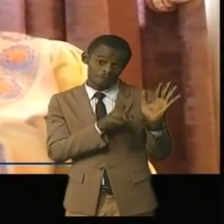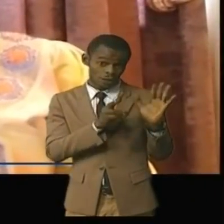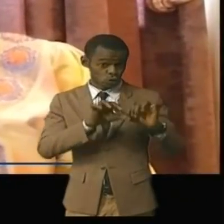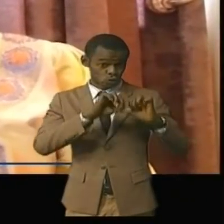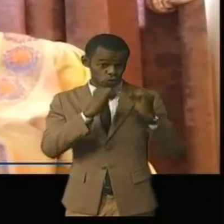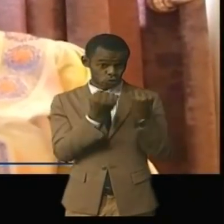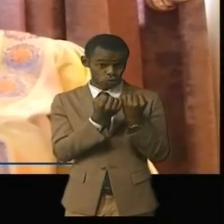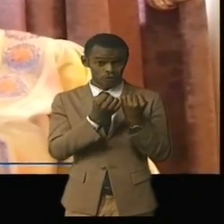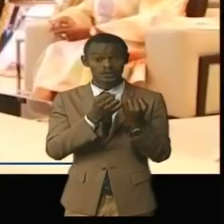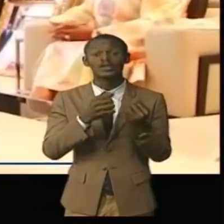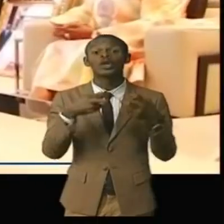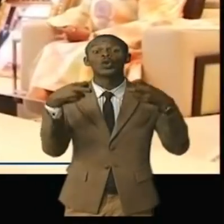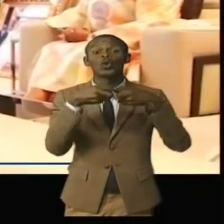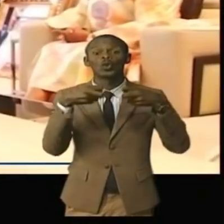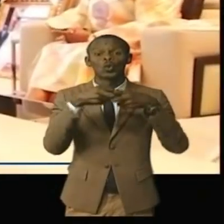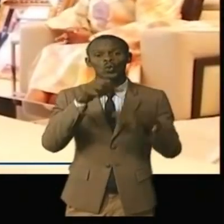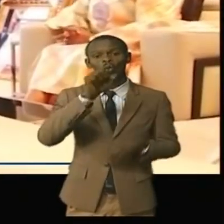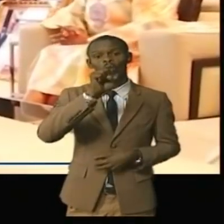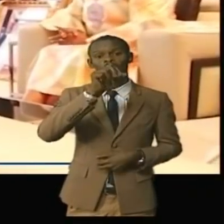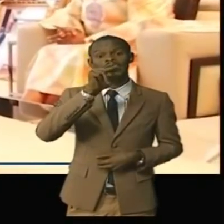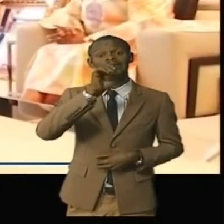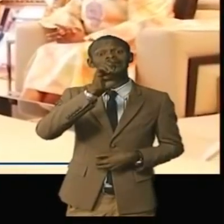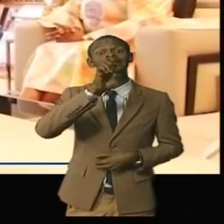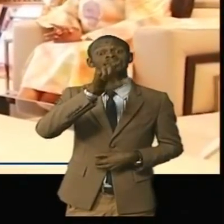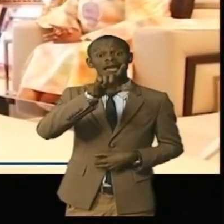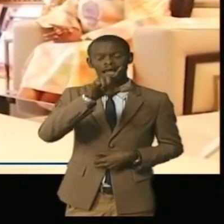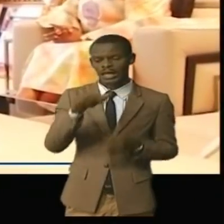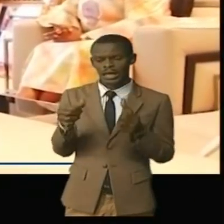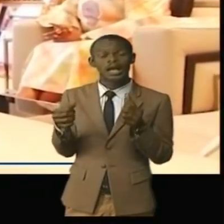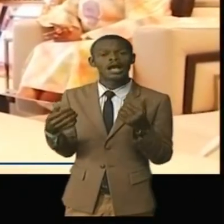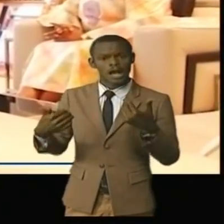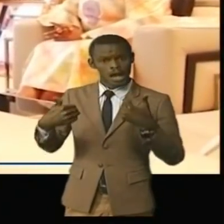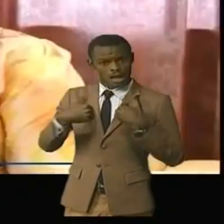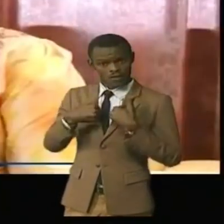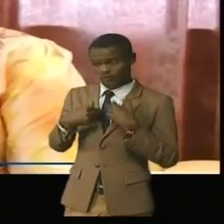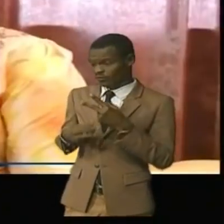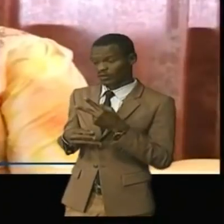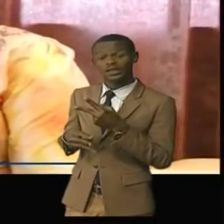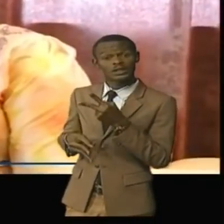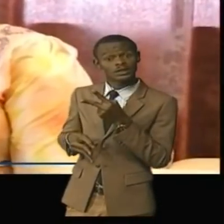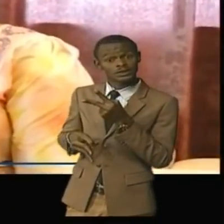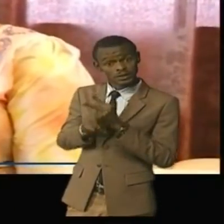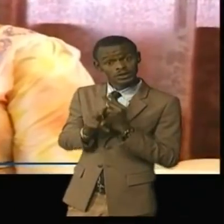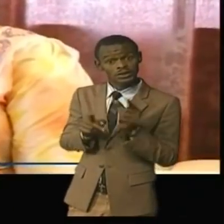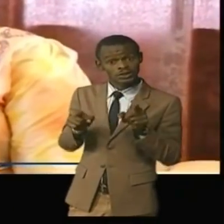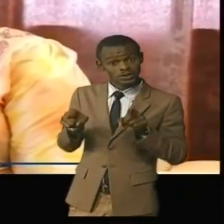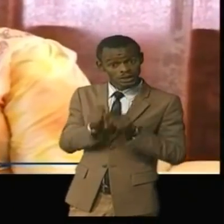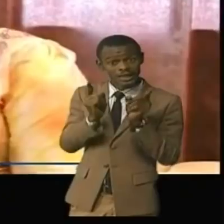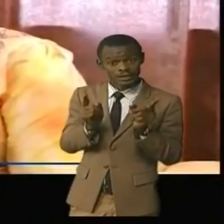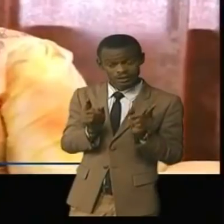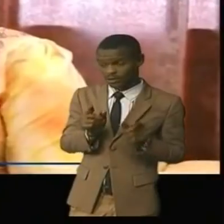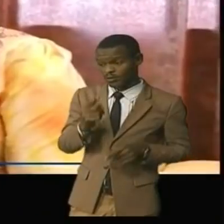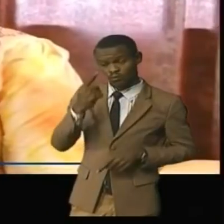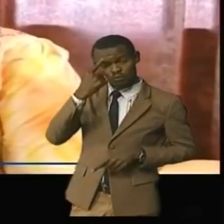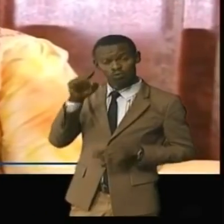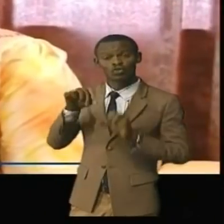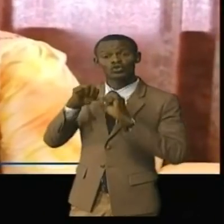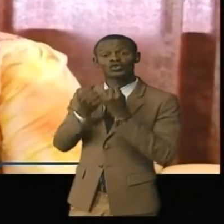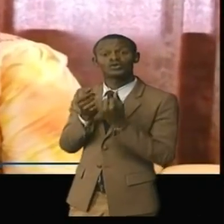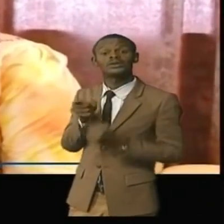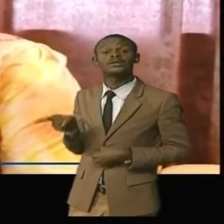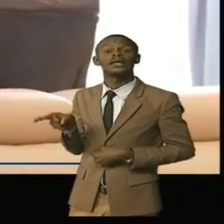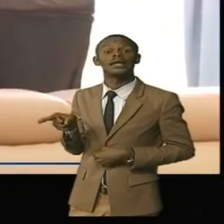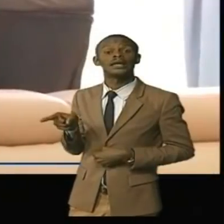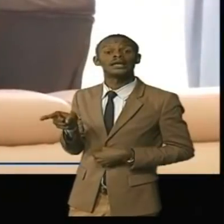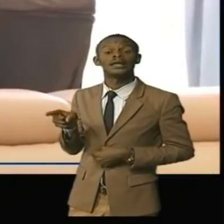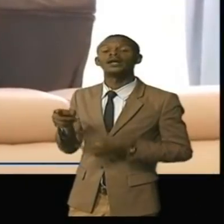société américaine. Conséquence, les comptes de l'ambassade de la RDC aux USA, ainsi que ceux des agents